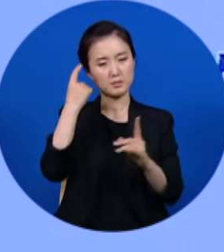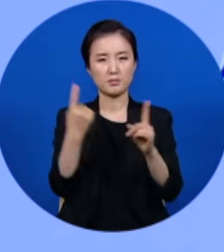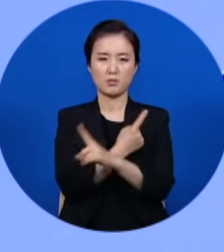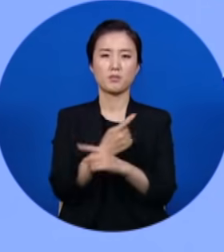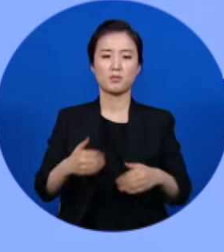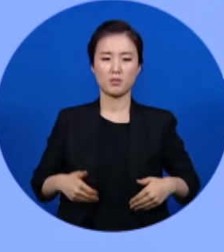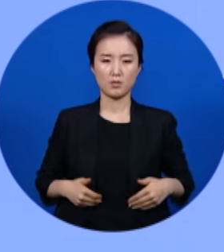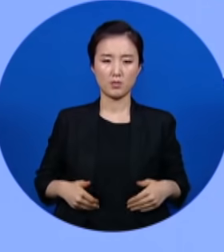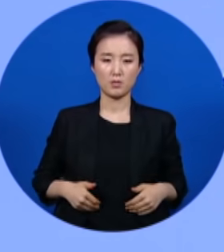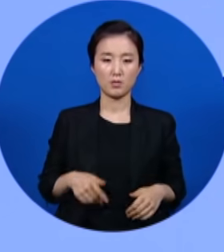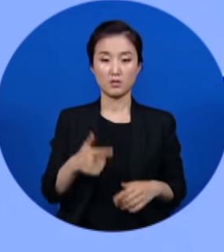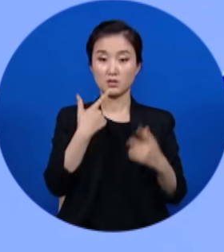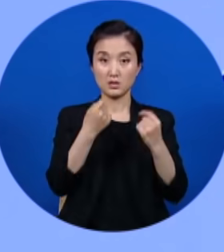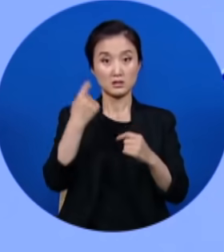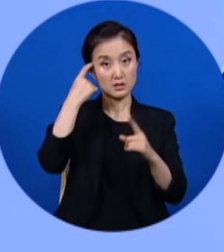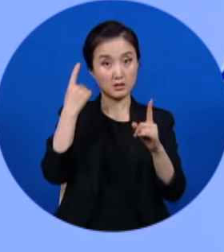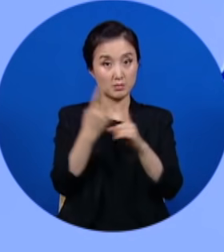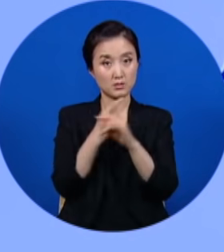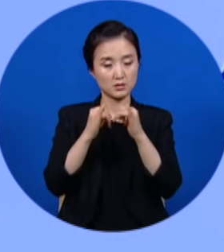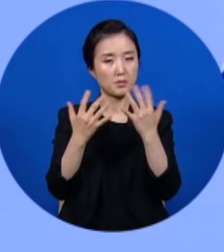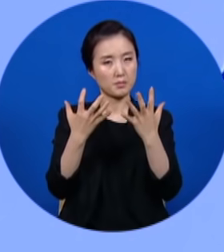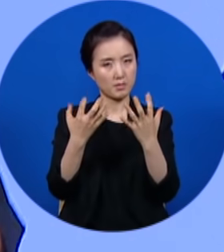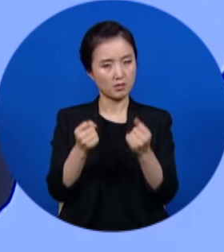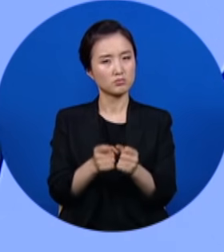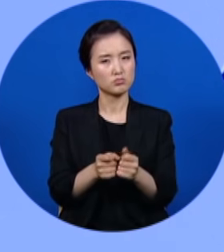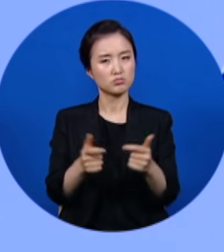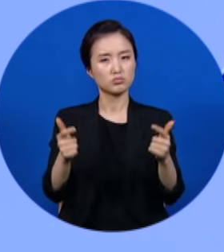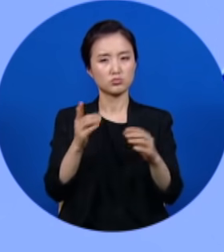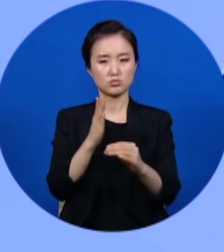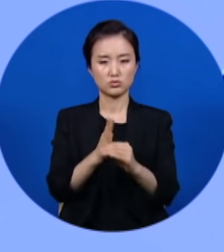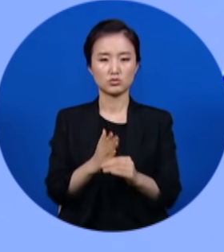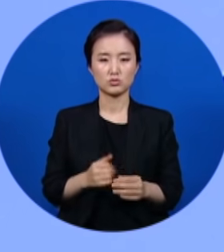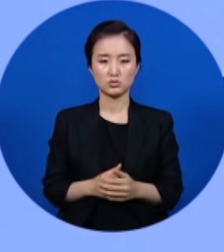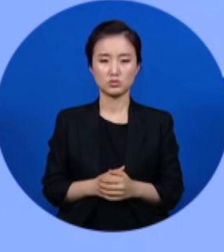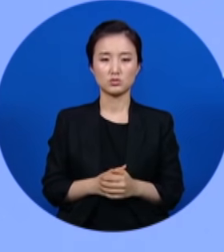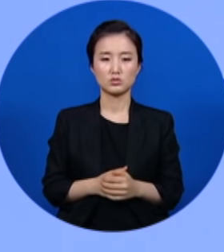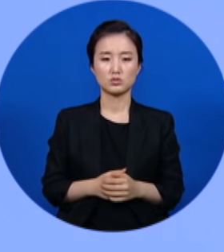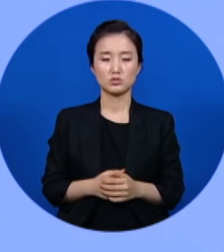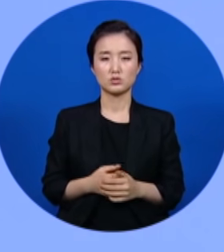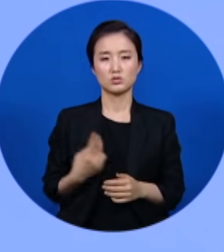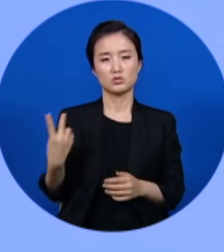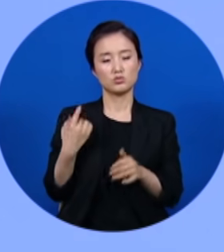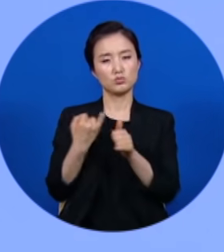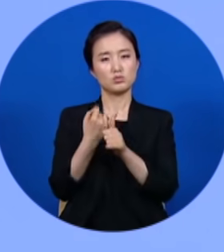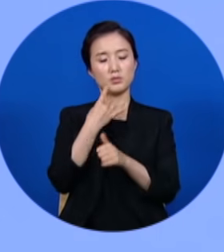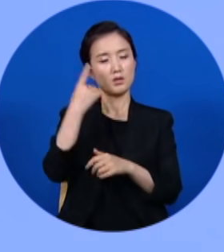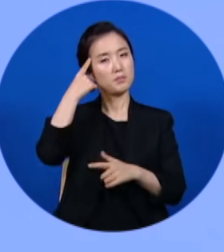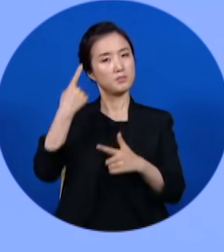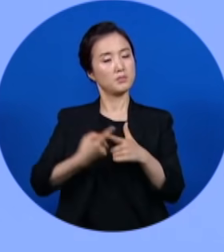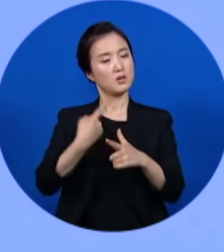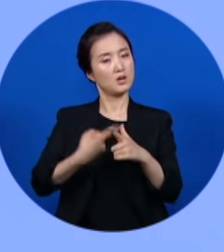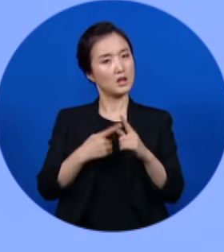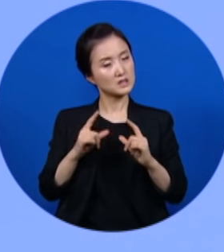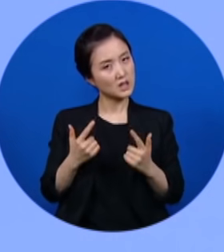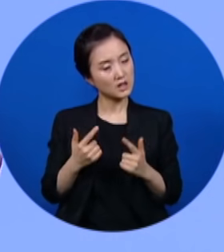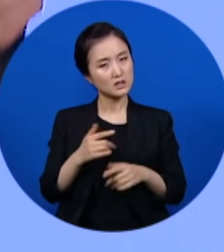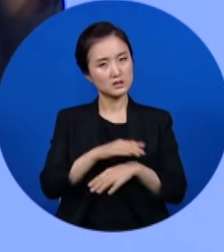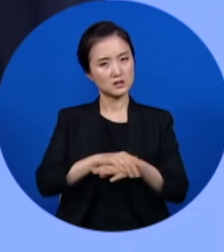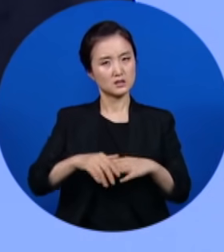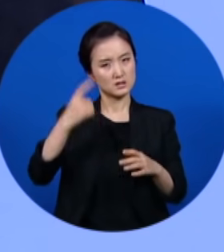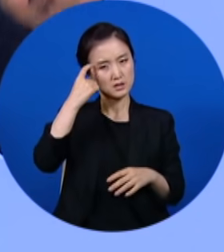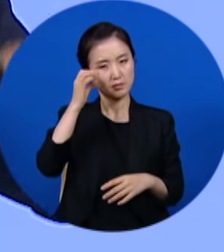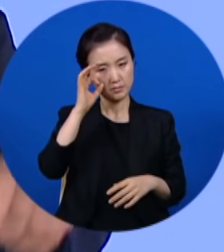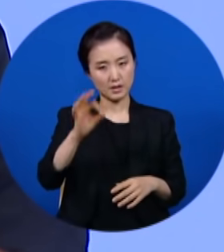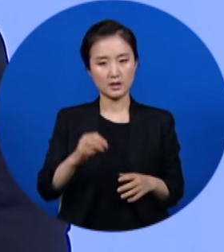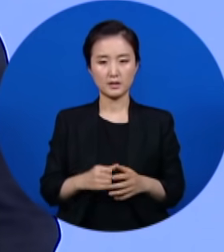그렇게 바꾸는 사람이 의외로 들고 있어요 우리 부부만 멍청아 겠는가 니가 잘 생각해 보셔야 되요 시간